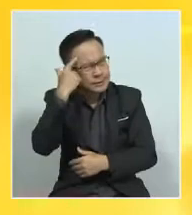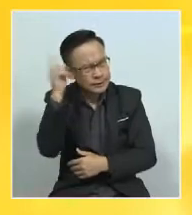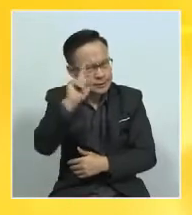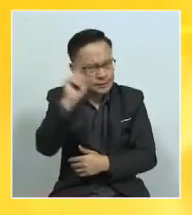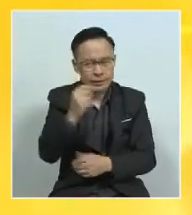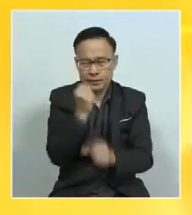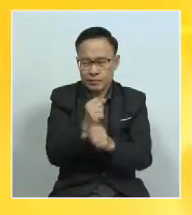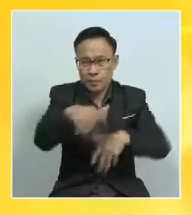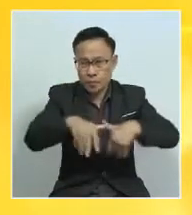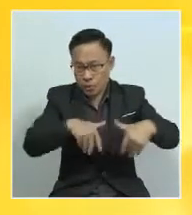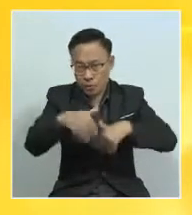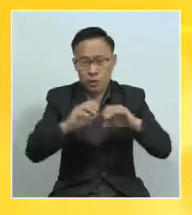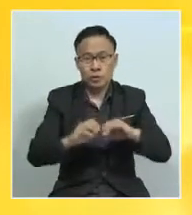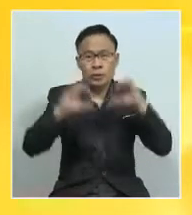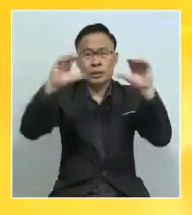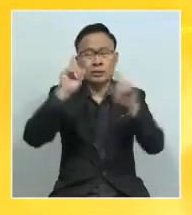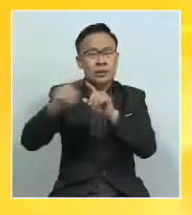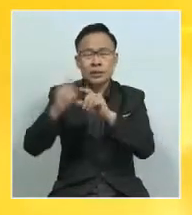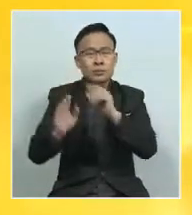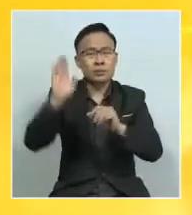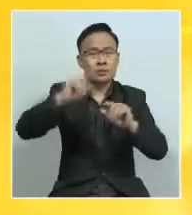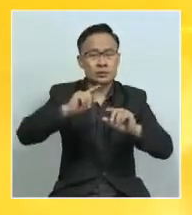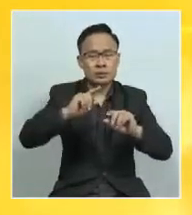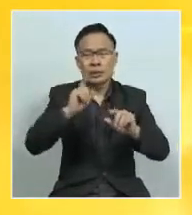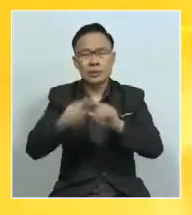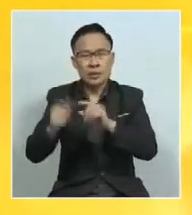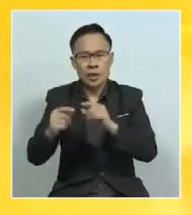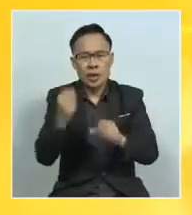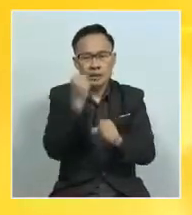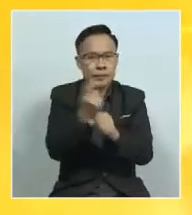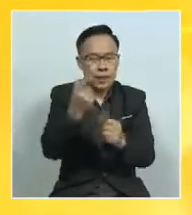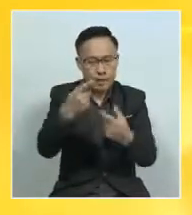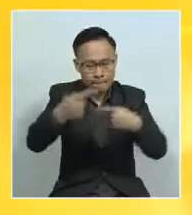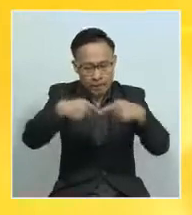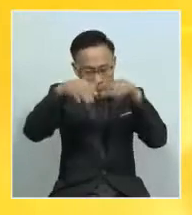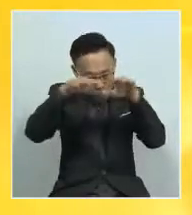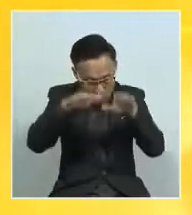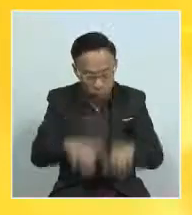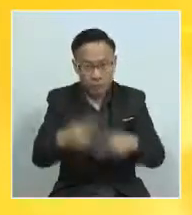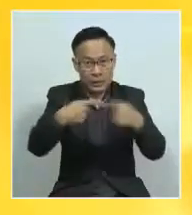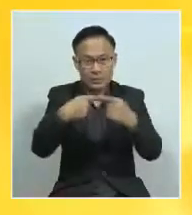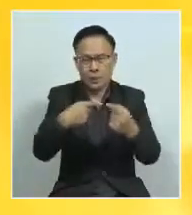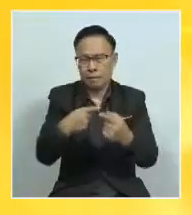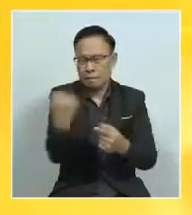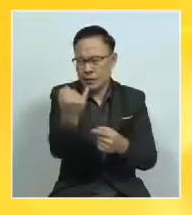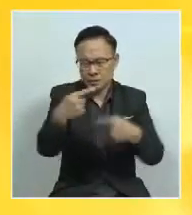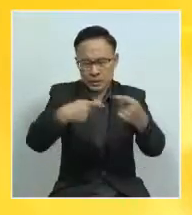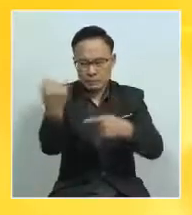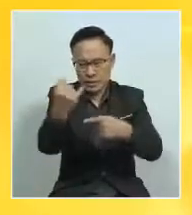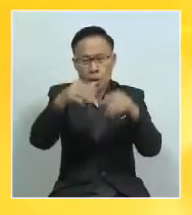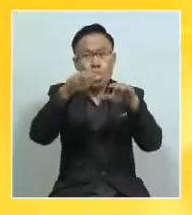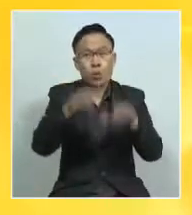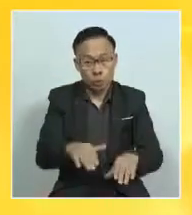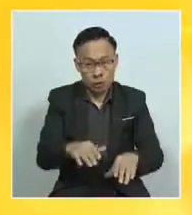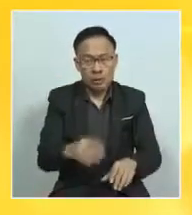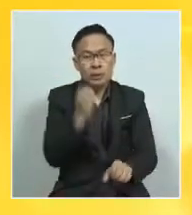ใช้พลาสติกคือพลาสติกเหล่านี้มันกลายเป็นขยะตกค้างที่มันย่อยสลายได้ยากเนี่ยถ้าเขาสามารถทำแบบนี้ได้เนี่ยเราจะให้สิทธิประโยชน์เขา